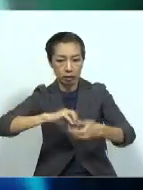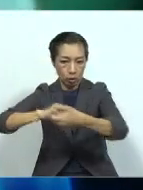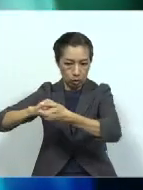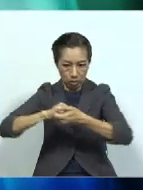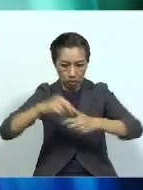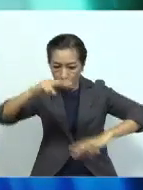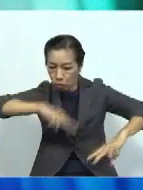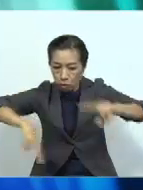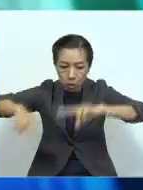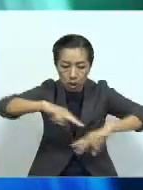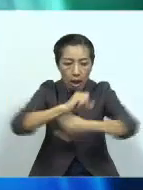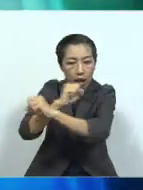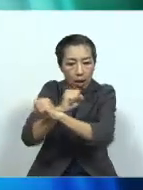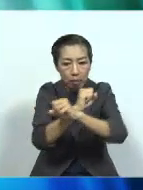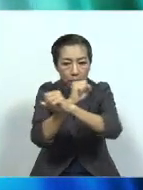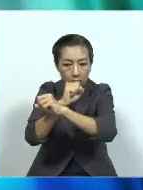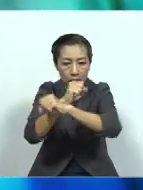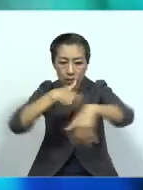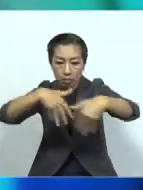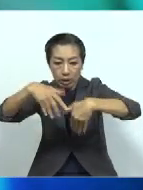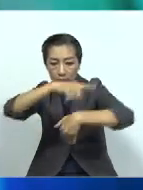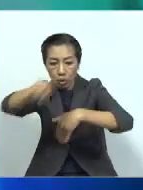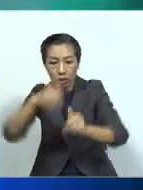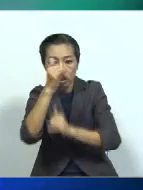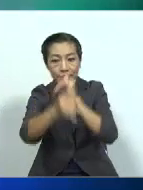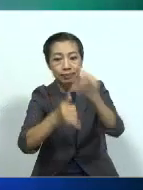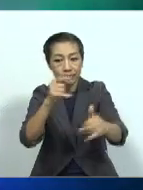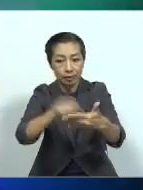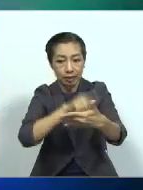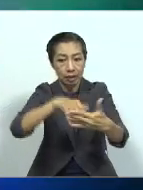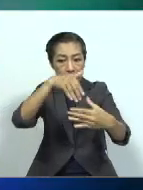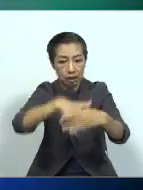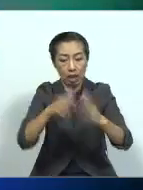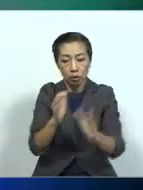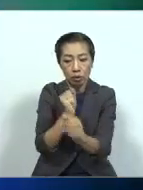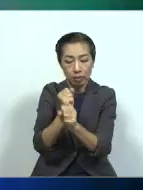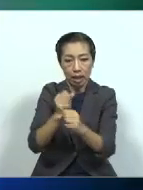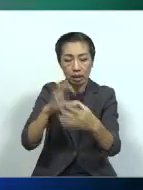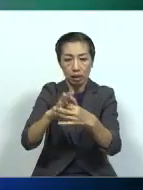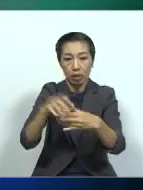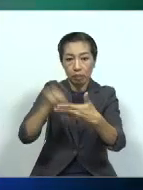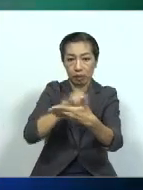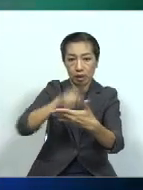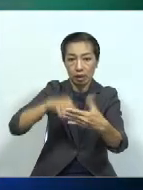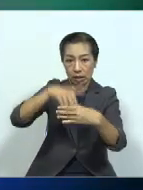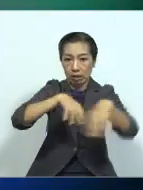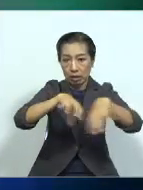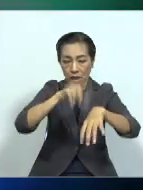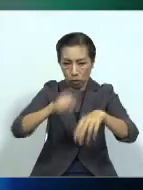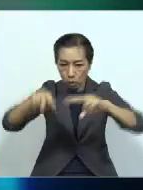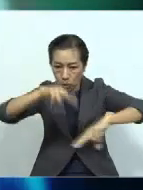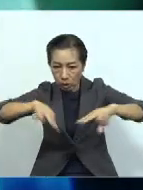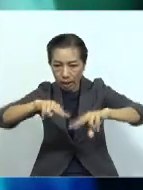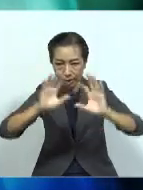ปลอดภัยเพื่อการคุ้มครองประชาชนผู้มีสิทธิ์เลือกตั้งและเจ้าหน้าที่จากการเลือกตั้งได้รับความปลอดภัยโดยเฉพาะในพื้นที่